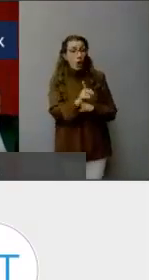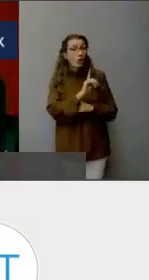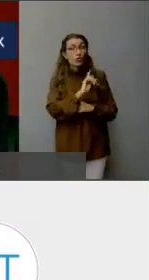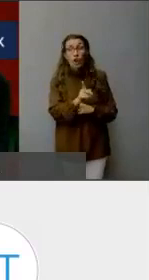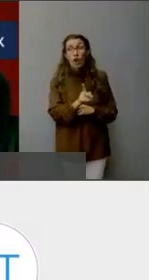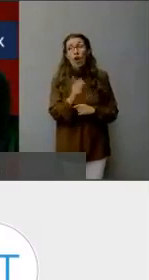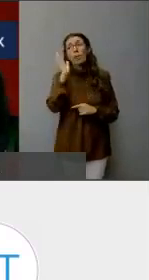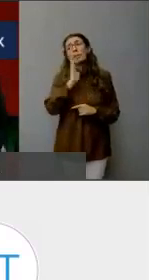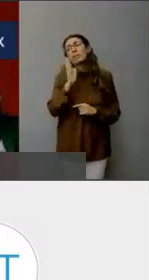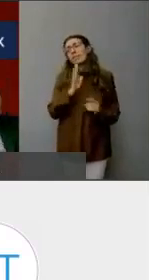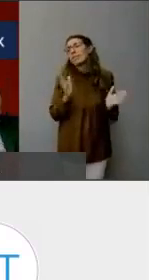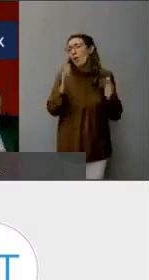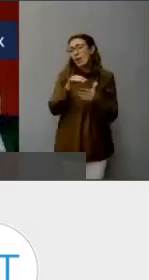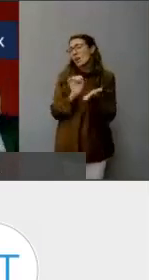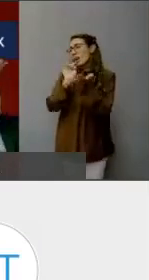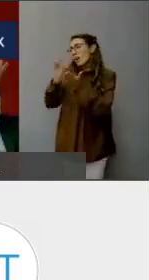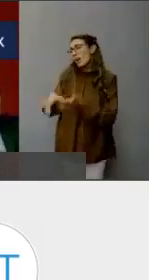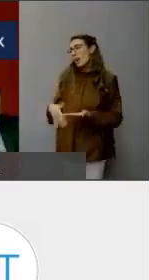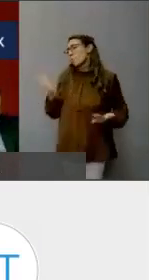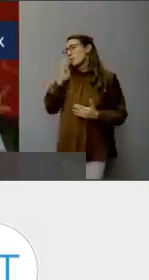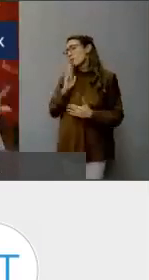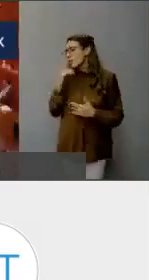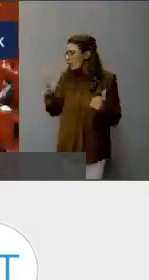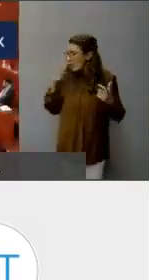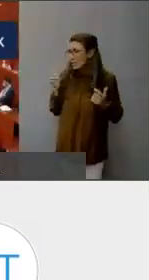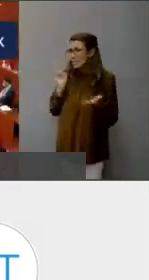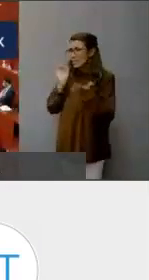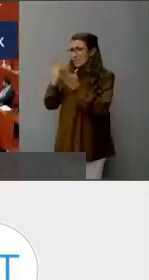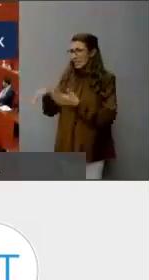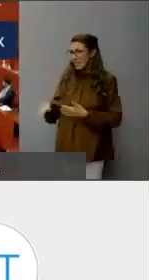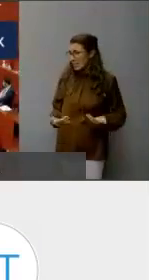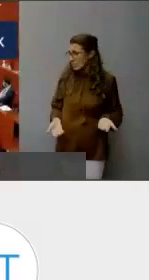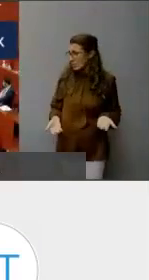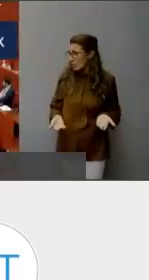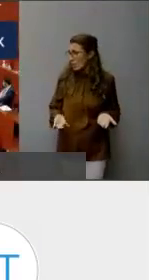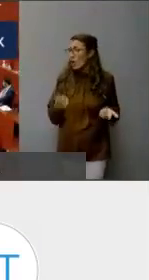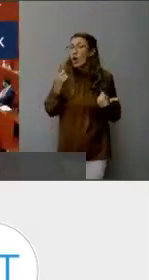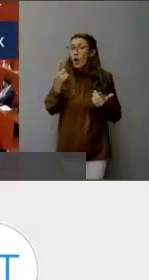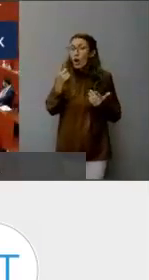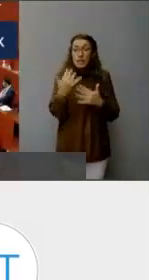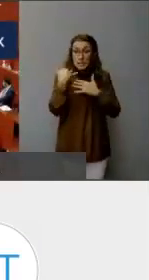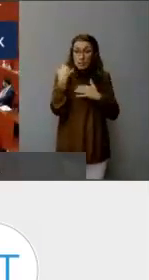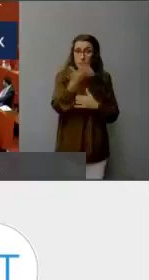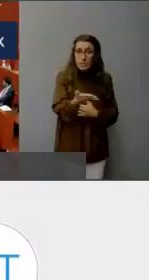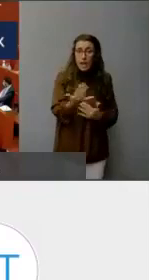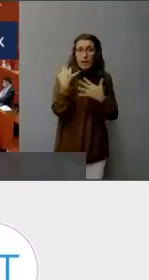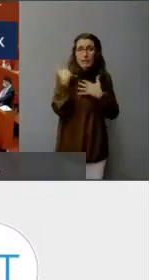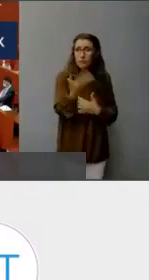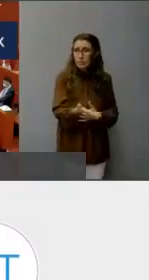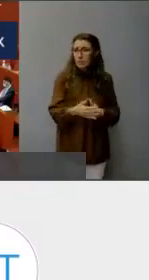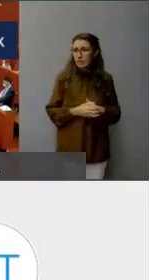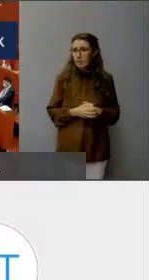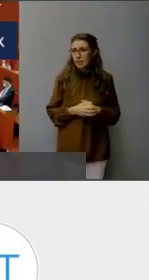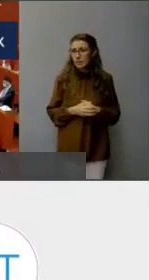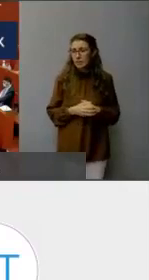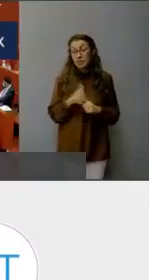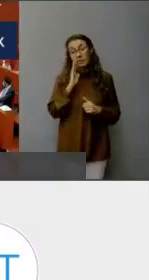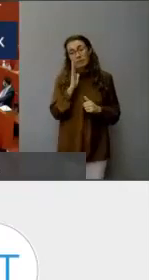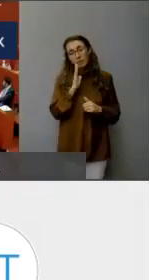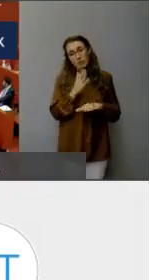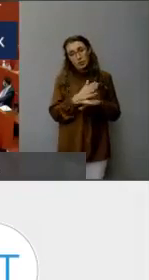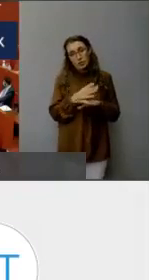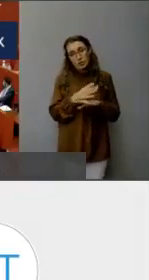farla uscire dall'aula consigliere pirondini per cortesia per cortesia per cortesia consigliere pirondini